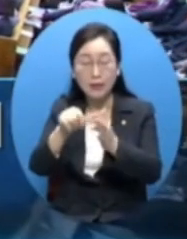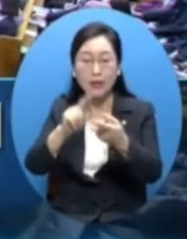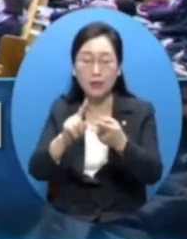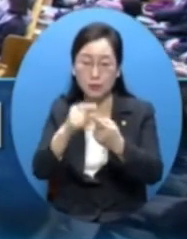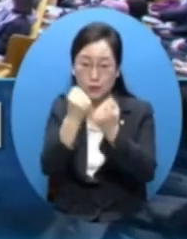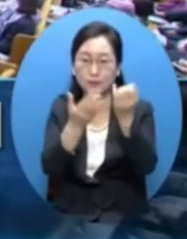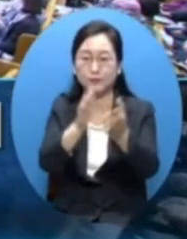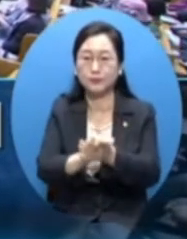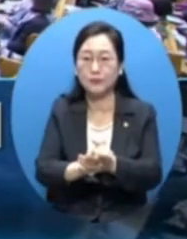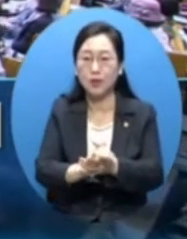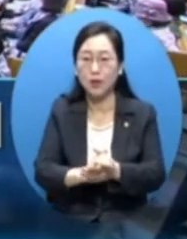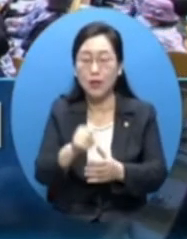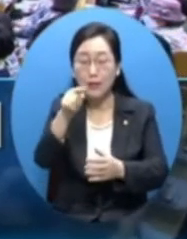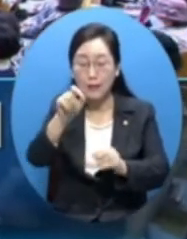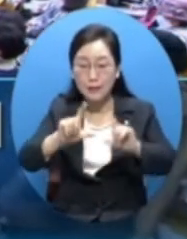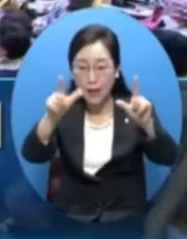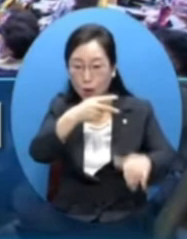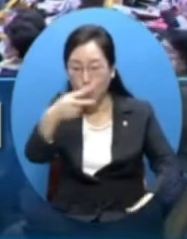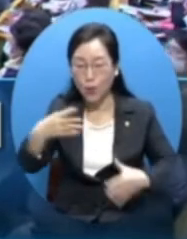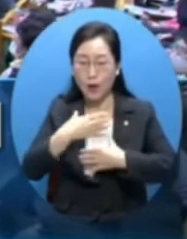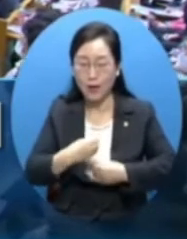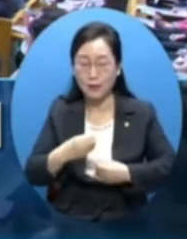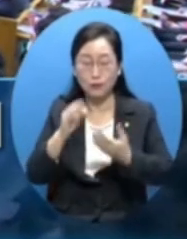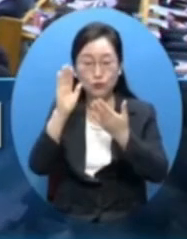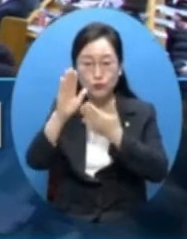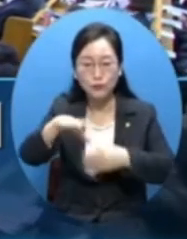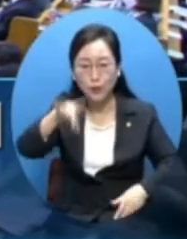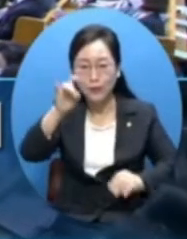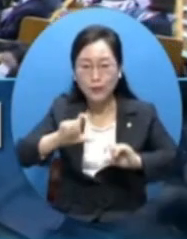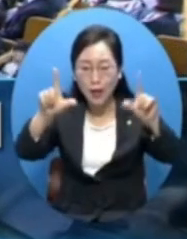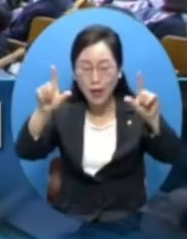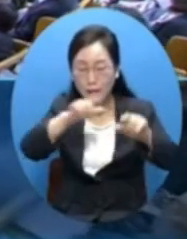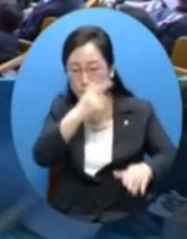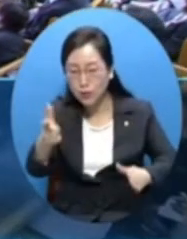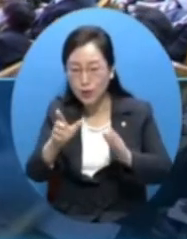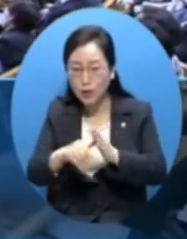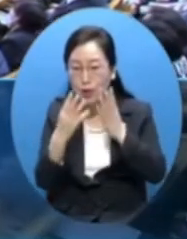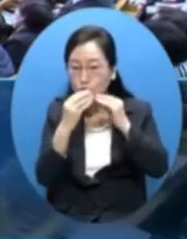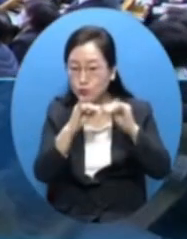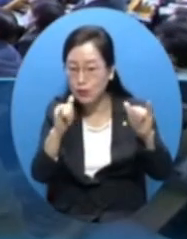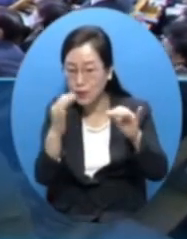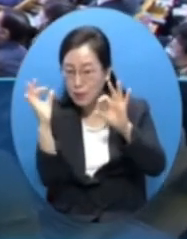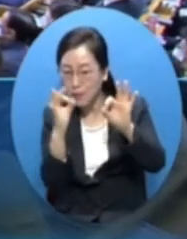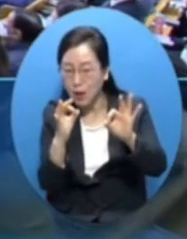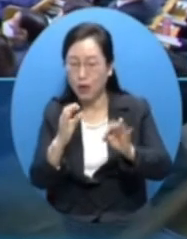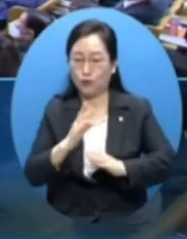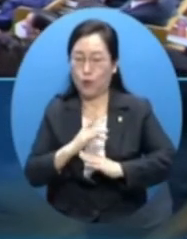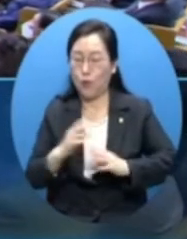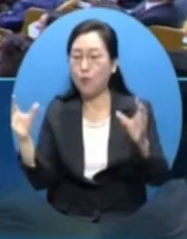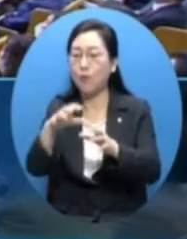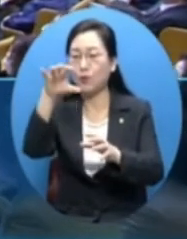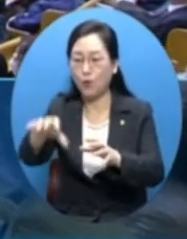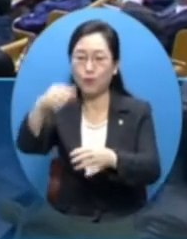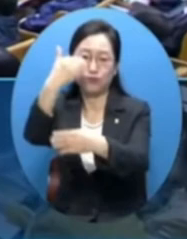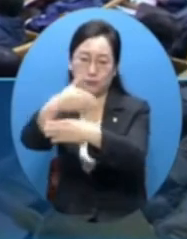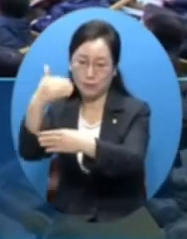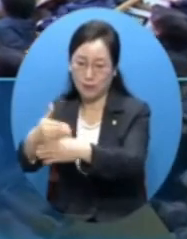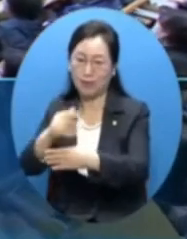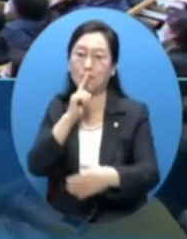19절입니다. 이날 곧 안식구 첫날 저녁 때 제자들이 유대인들을 두려워하여 모인 곳의 문들을 닫았더니 성경은